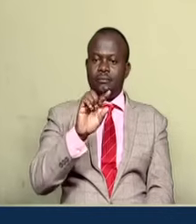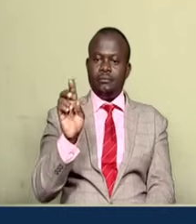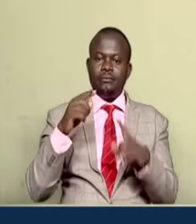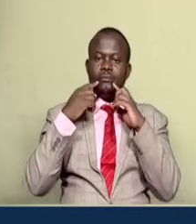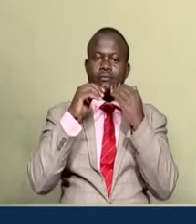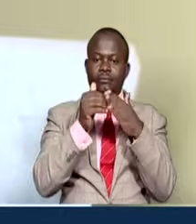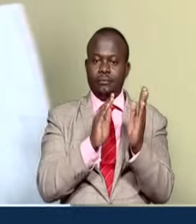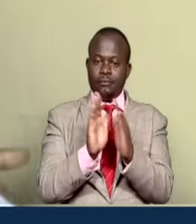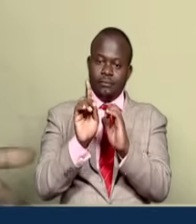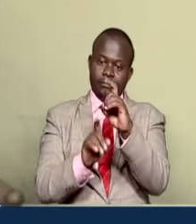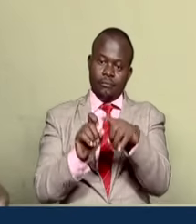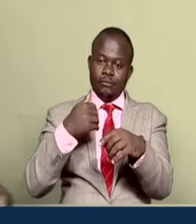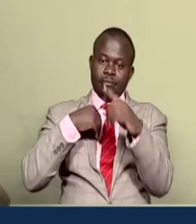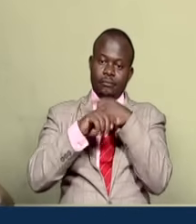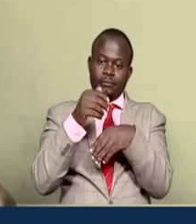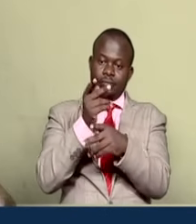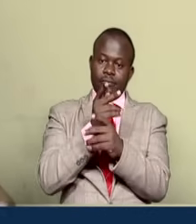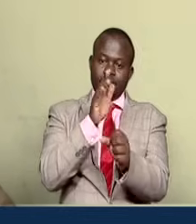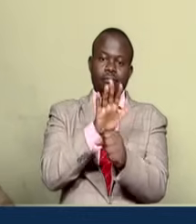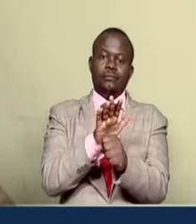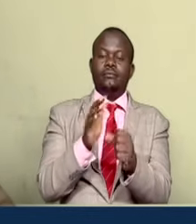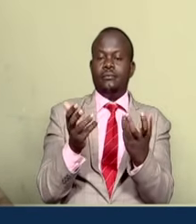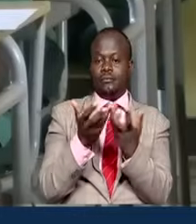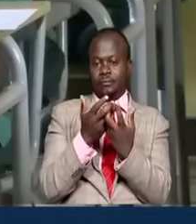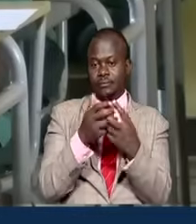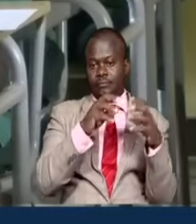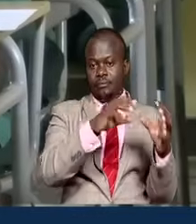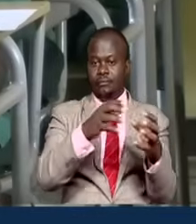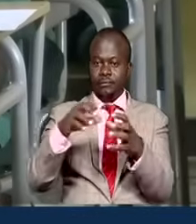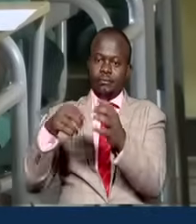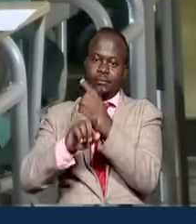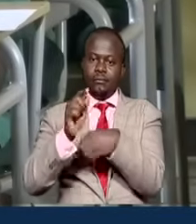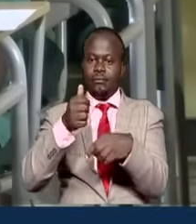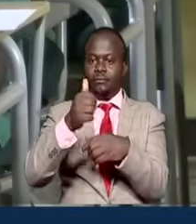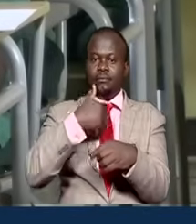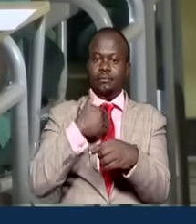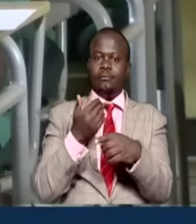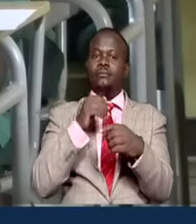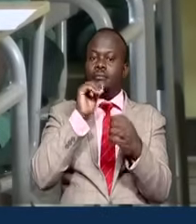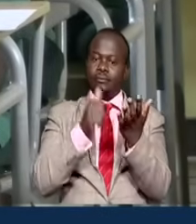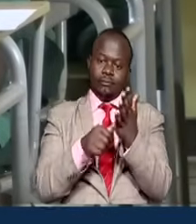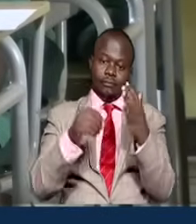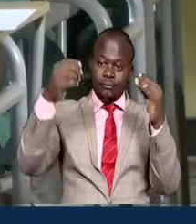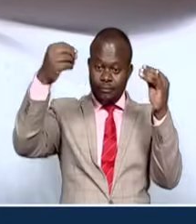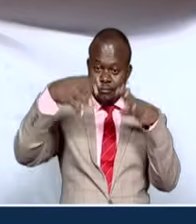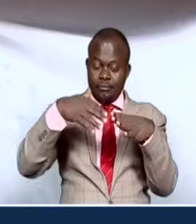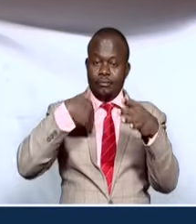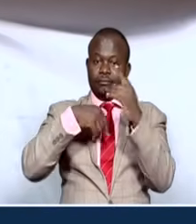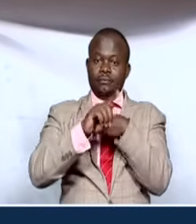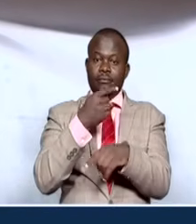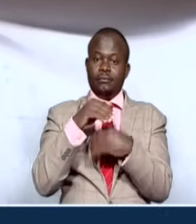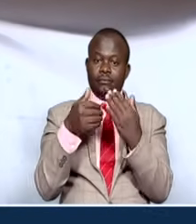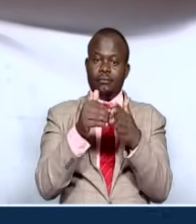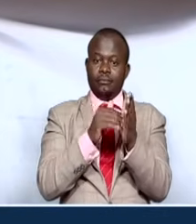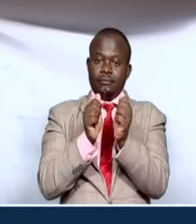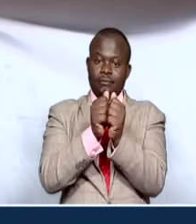mitegurire y'ibizamini abafite ubumuga bitabwaho cyane bigendanye na buri cyiciro cy'ubumuga bafite. Yemeza ko nta kibazo kigeze kigaragazwa n'abafite ubumuga ku munsi